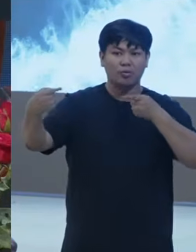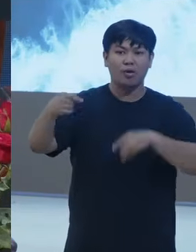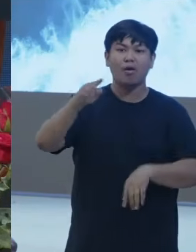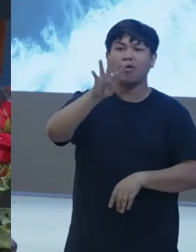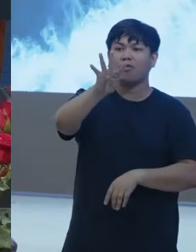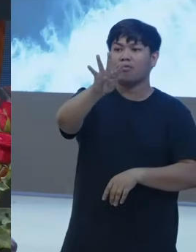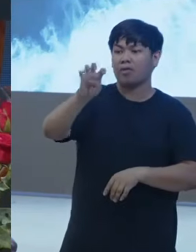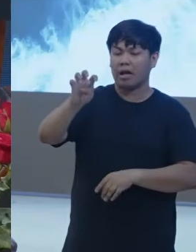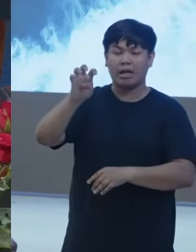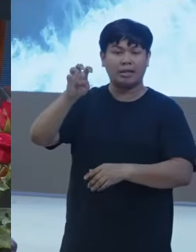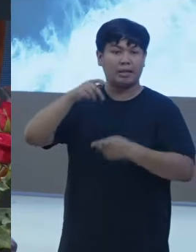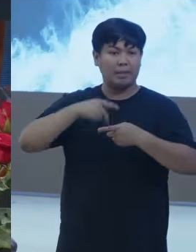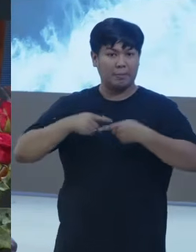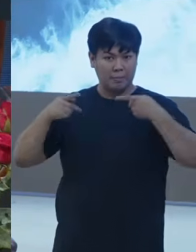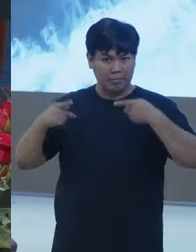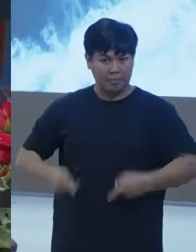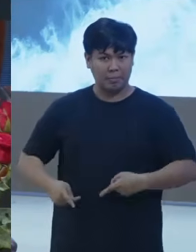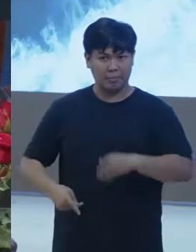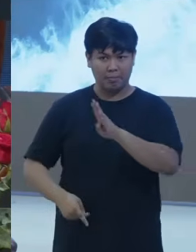ni Baal.